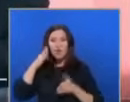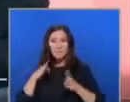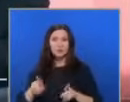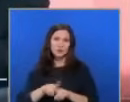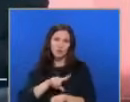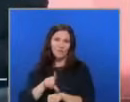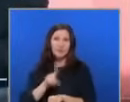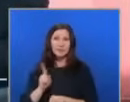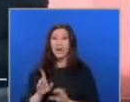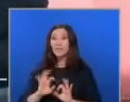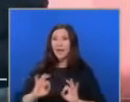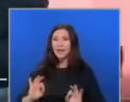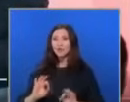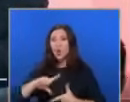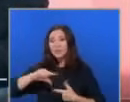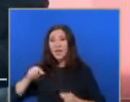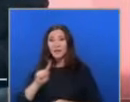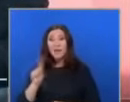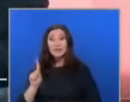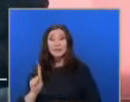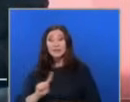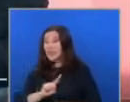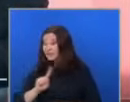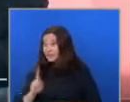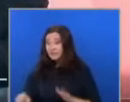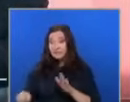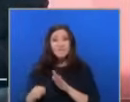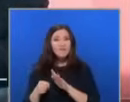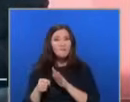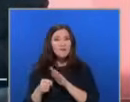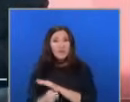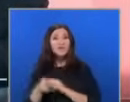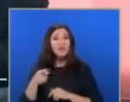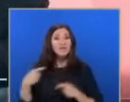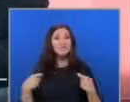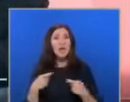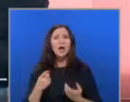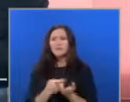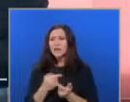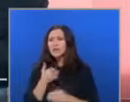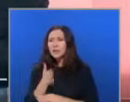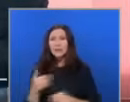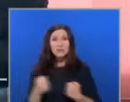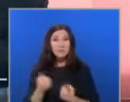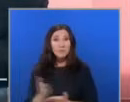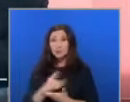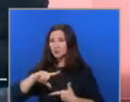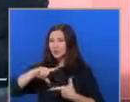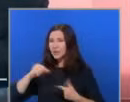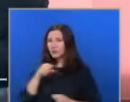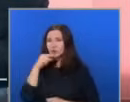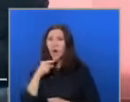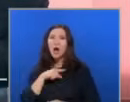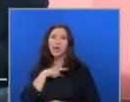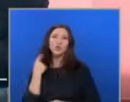Същевременно трябва да е ясно, НАТО не бива да се въвлича в тази война. Всеки директен сблъсък между НАТО и Русия рискува да доведе до